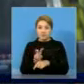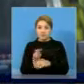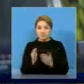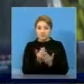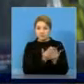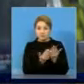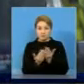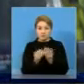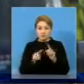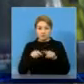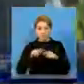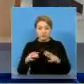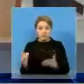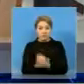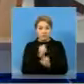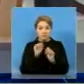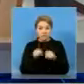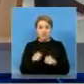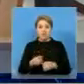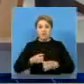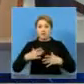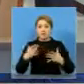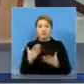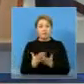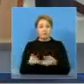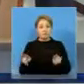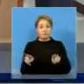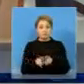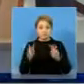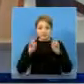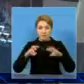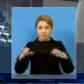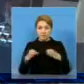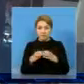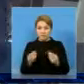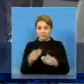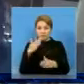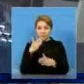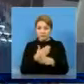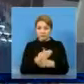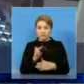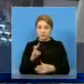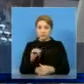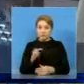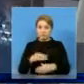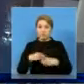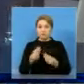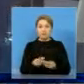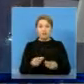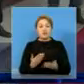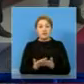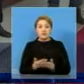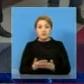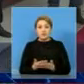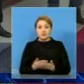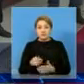қарап, бауырларын табуы мүмкін. Салтанатты шарада сонымен бірге іздестіру тобына қаржылай қолдау көрсеткен жомарт жандар марапатталды. Жүйелі жұмысты